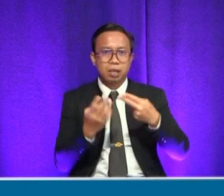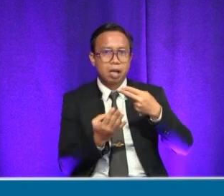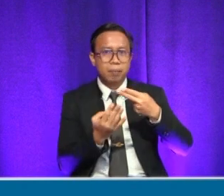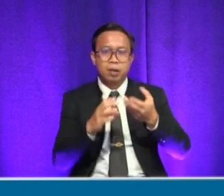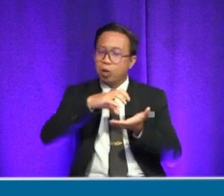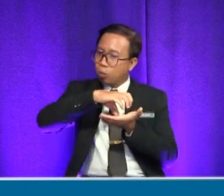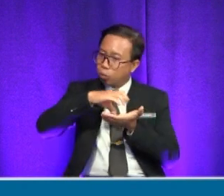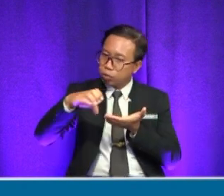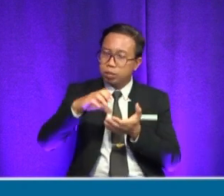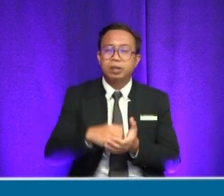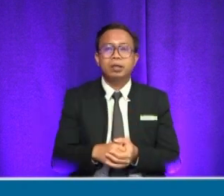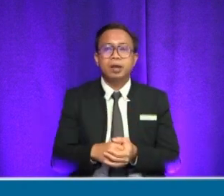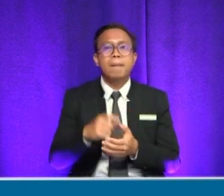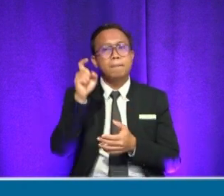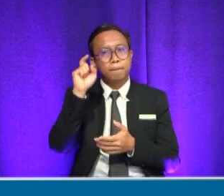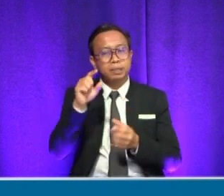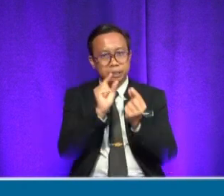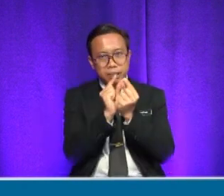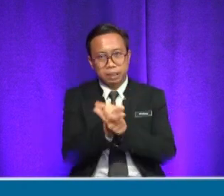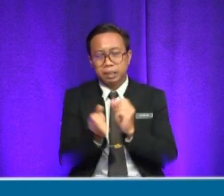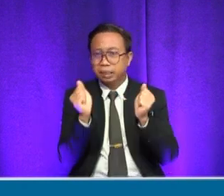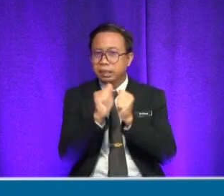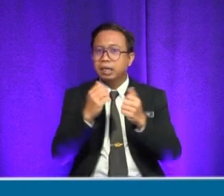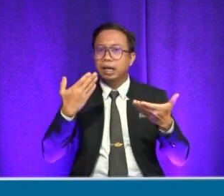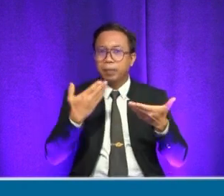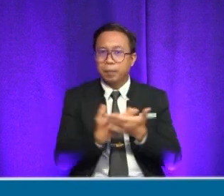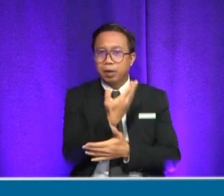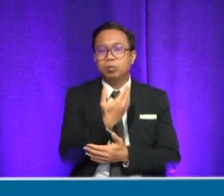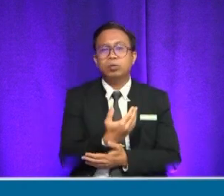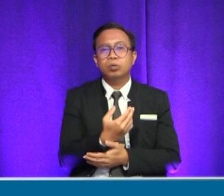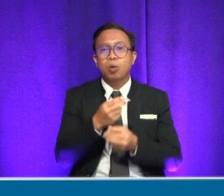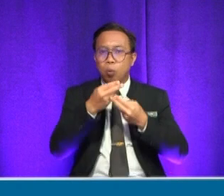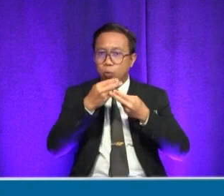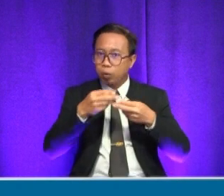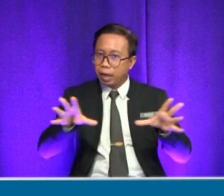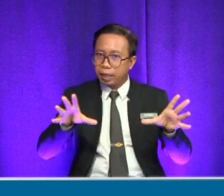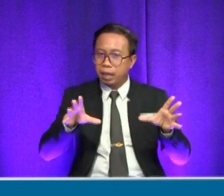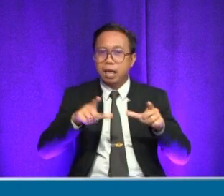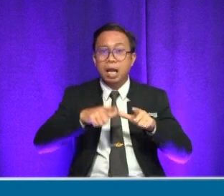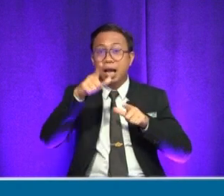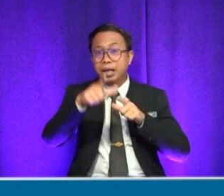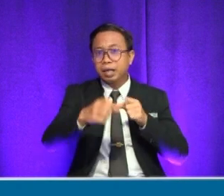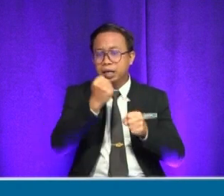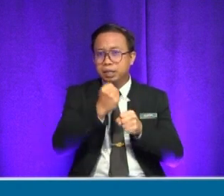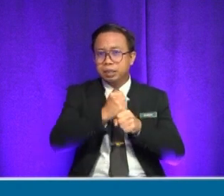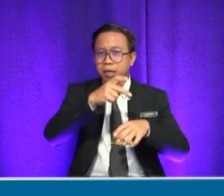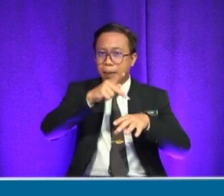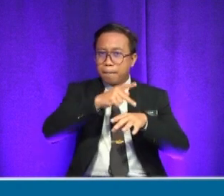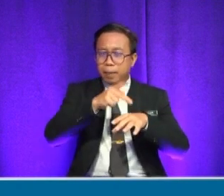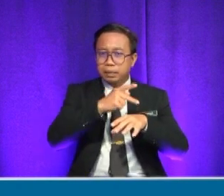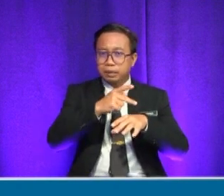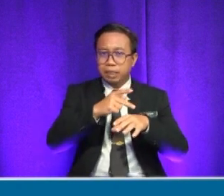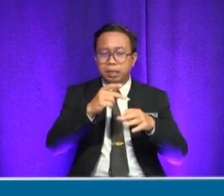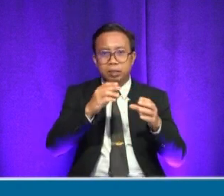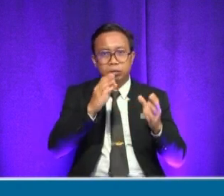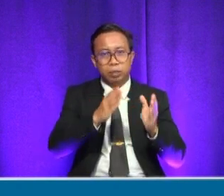rosak. Okey, dan perlu diganti dengan yang baharu. Okey, huraikan langkah kerja memasang sensor haba